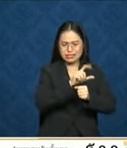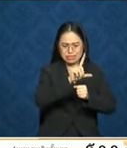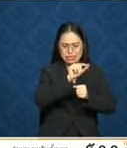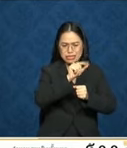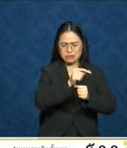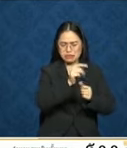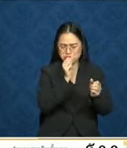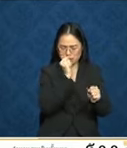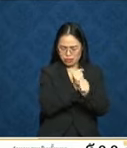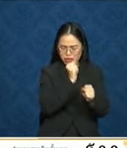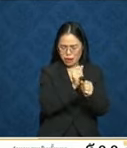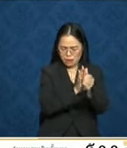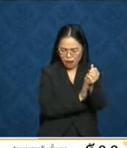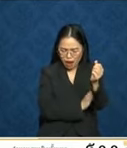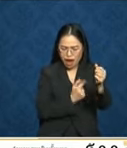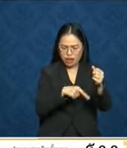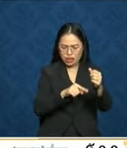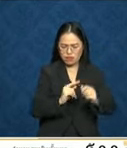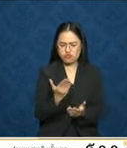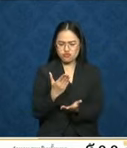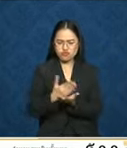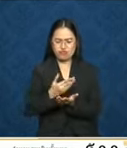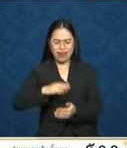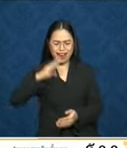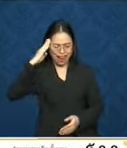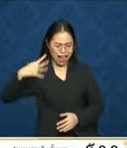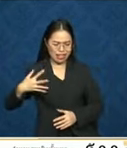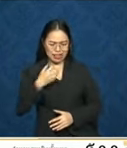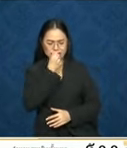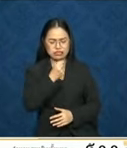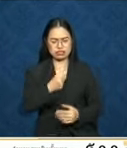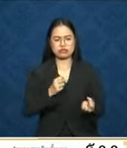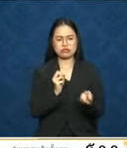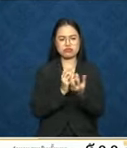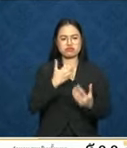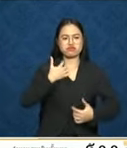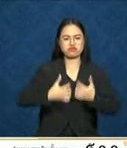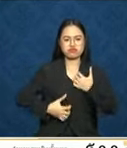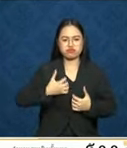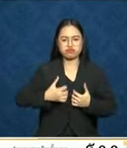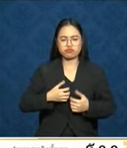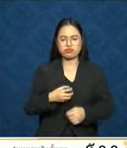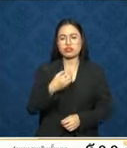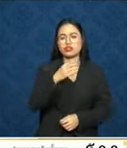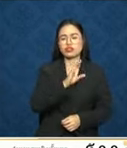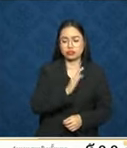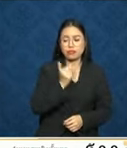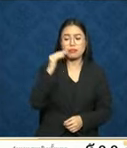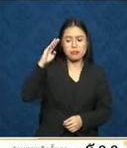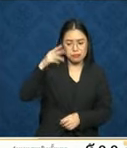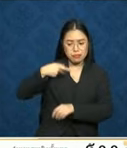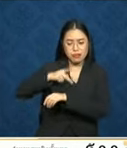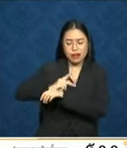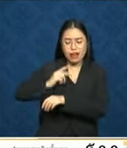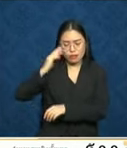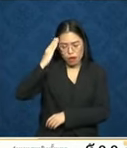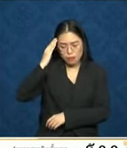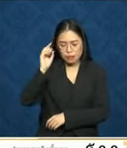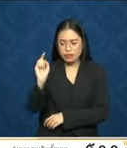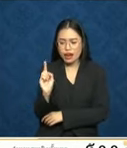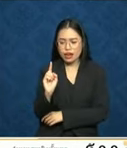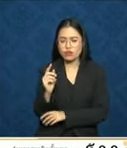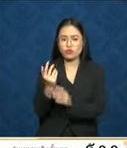าหยุดชะงักลงอย่างกระทันหันก่อให้เกิดความเดือดร้อนเป็นอย่างมากท่านประธานทราบไหมครับว่า